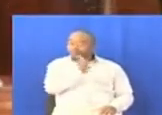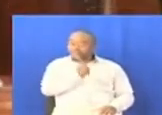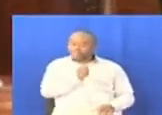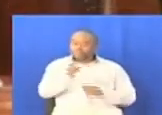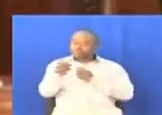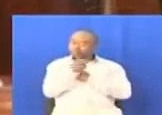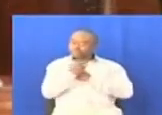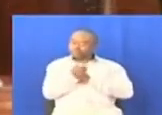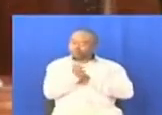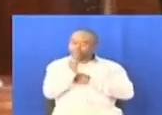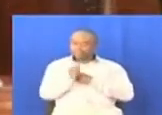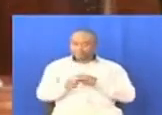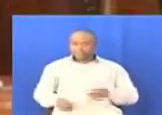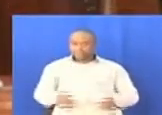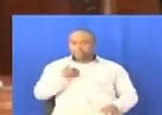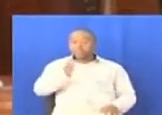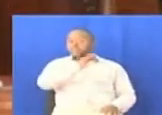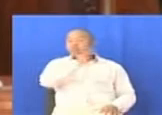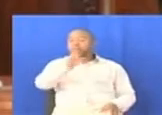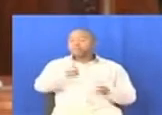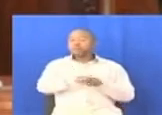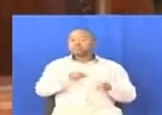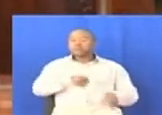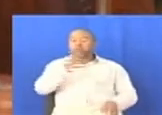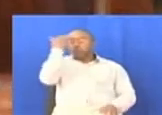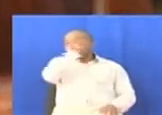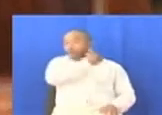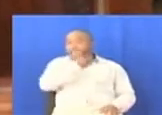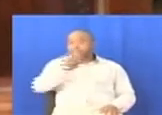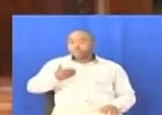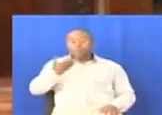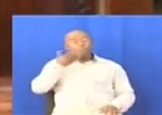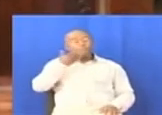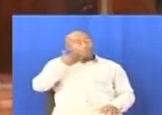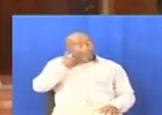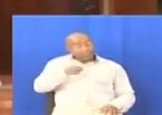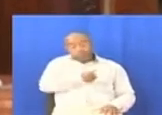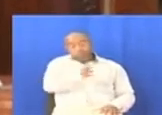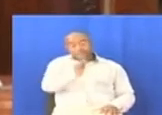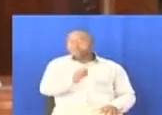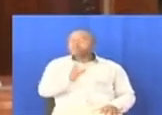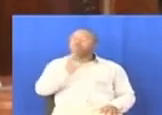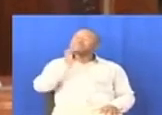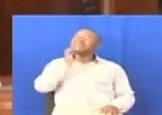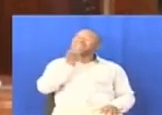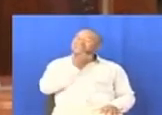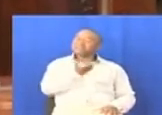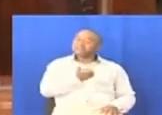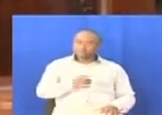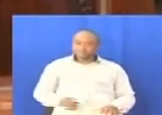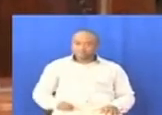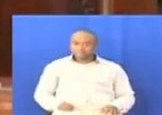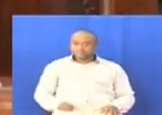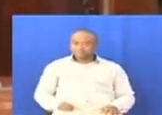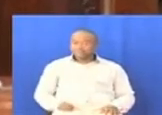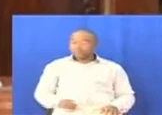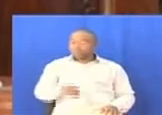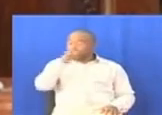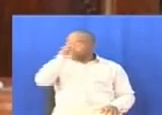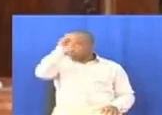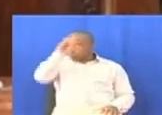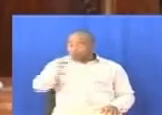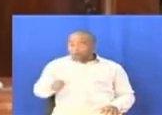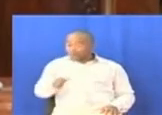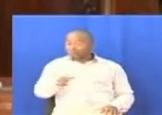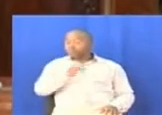hivyo nawaambia Wakristo kwamba chukueni tahadhari. Kwa hiyo wale mnaomwekea rais maneno